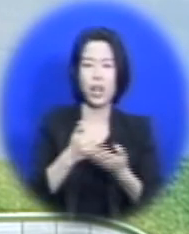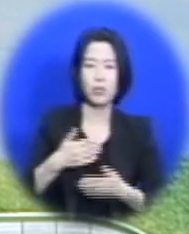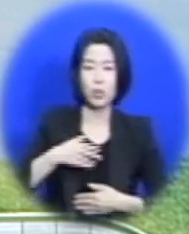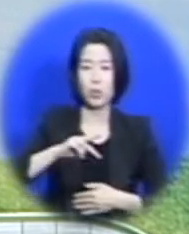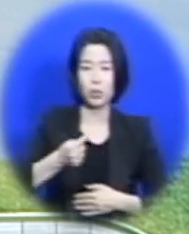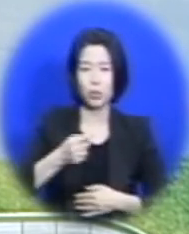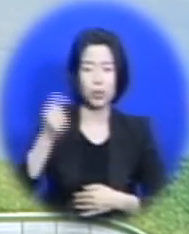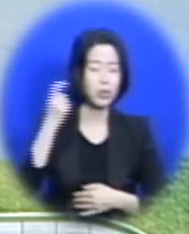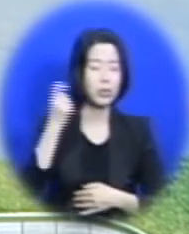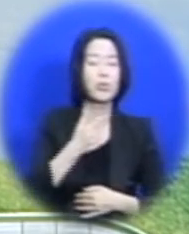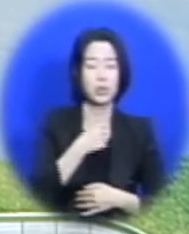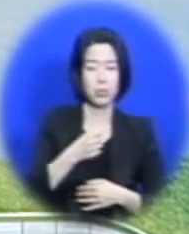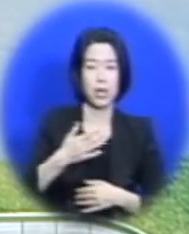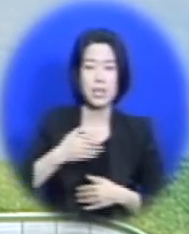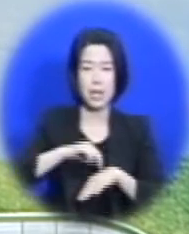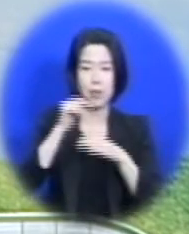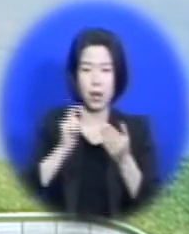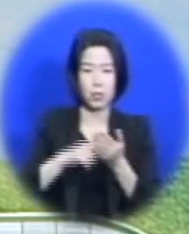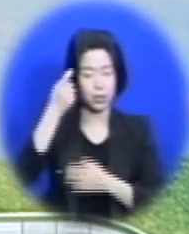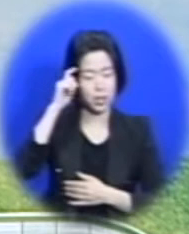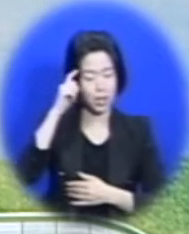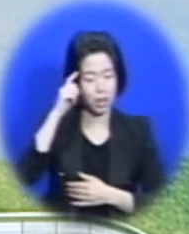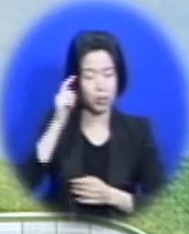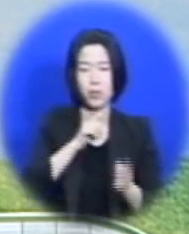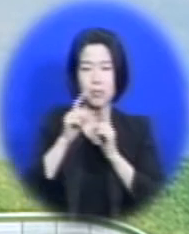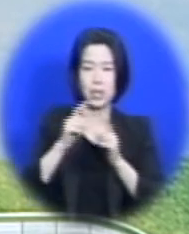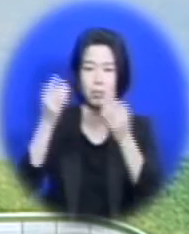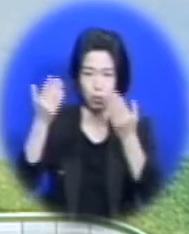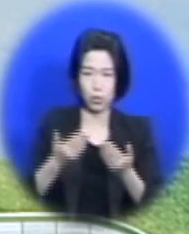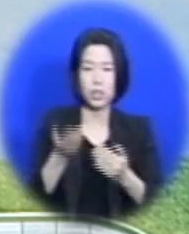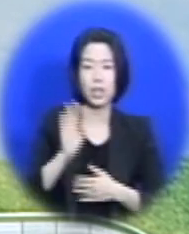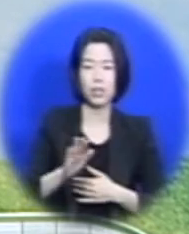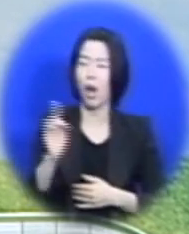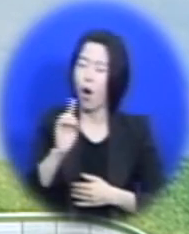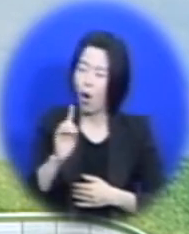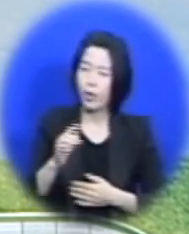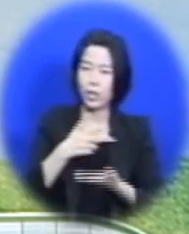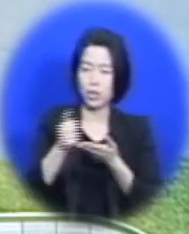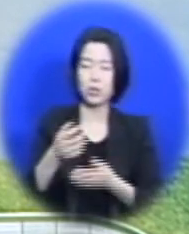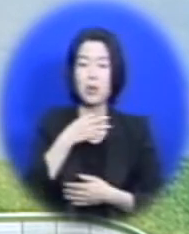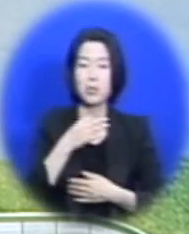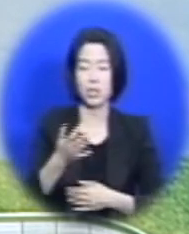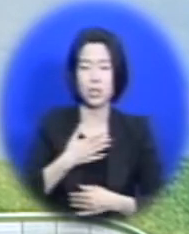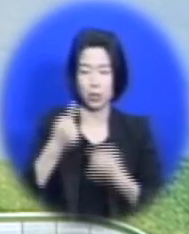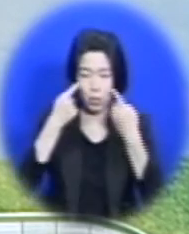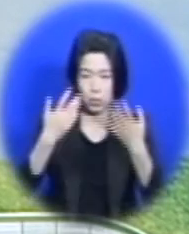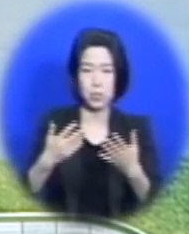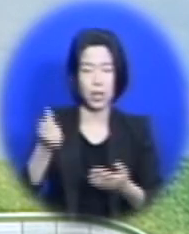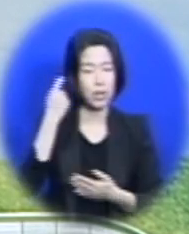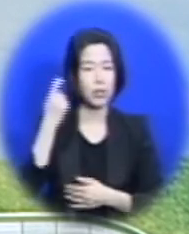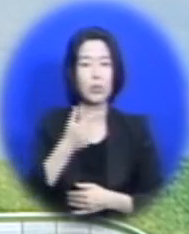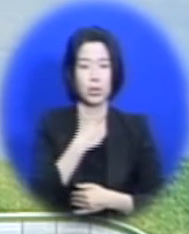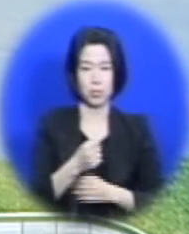싶습니다. 제 마음속에 떠오르는 생각으로 말씀하신다는데 어떤 게 주님의 음성인지 저도 좀 분명하게 듣고